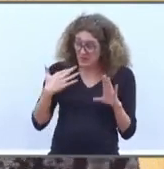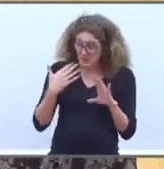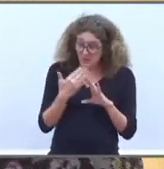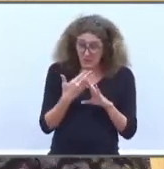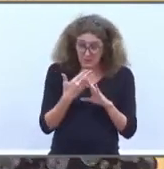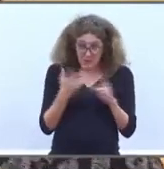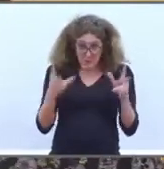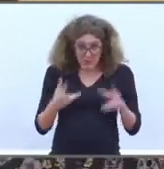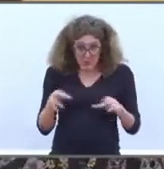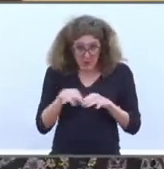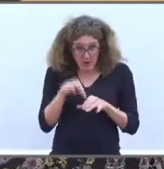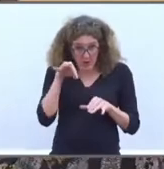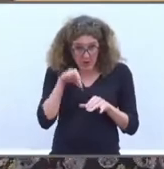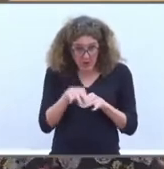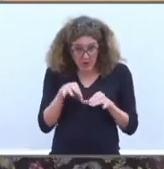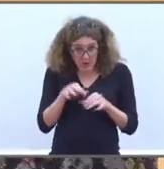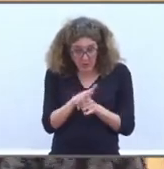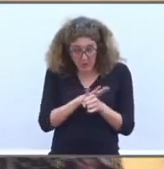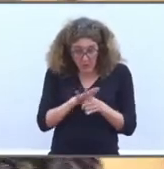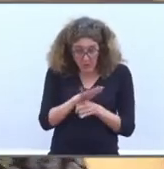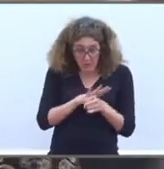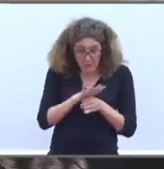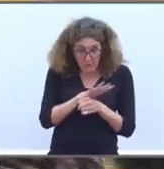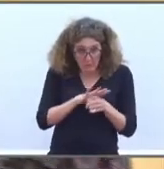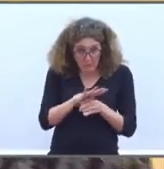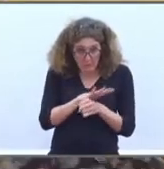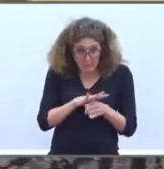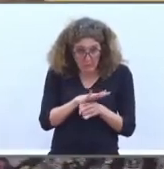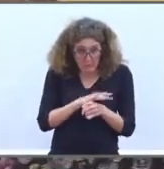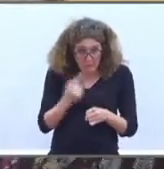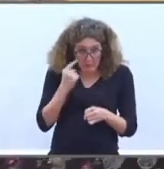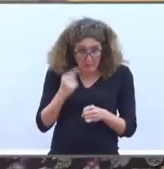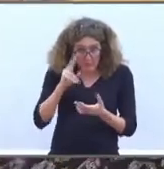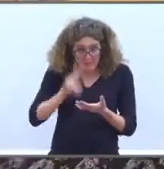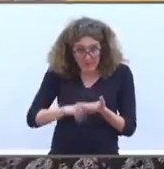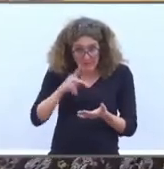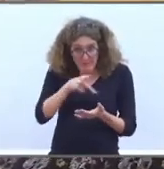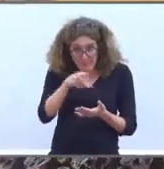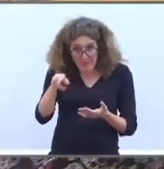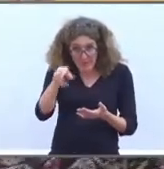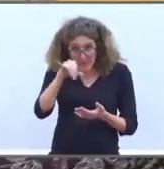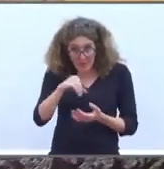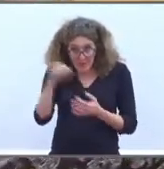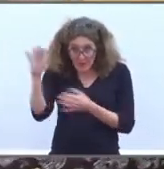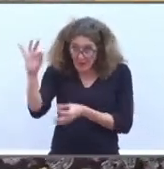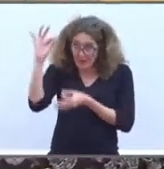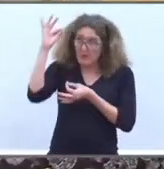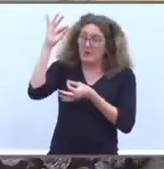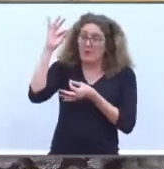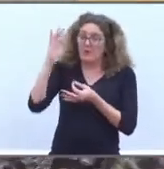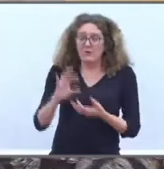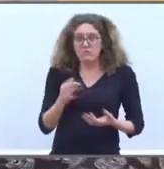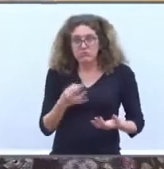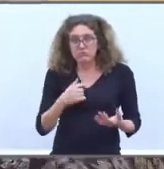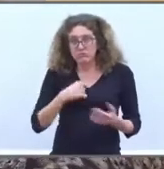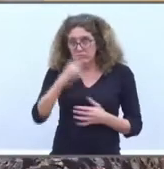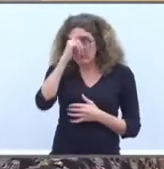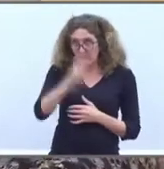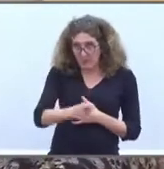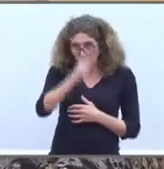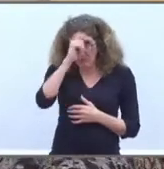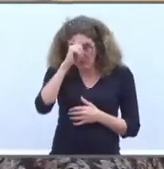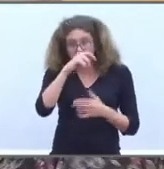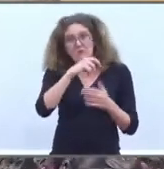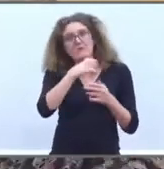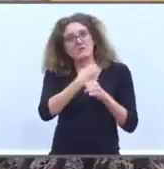complet pour pouvoir obtenir un vrai PPRI sur ma commune. Donc, effectivement, je salue le travail qui a été exécuté par les services de la